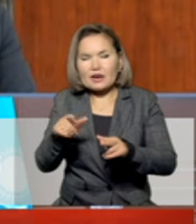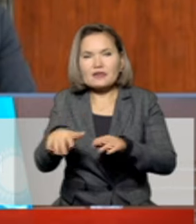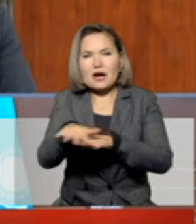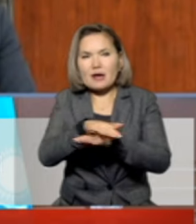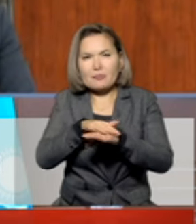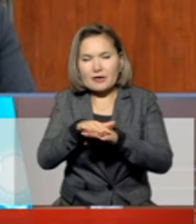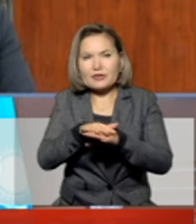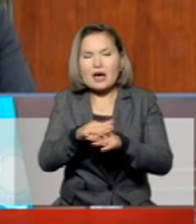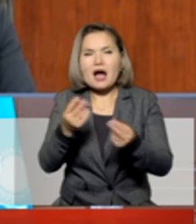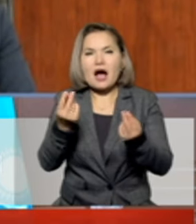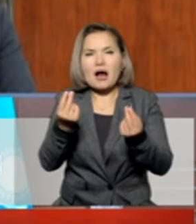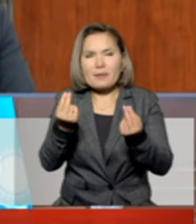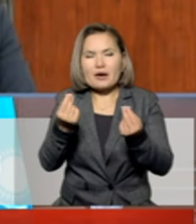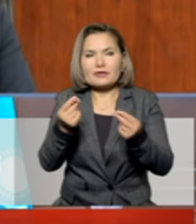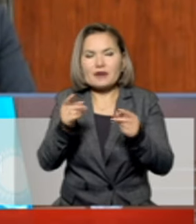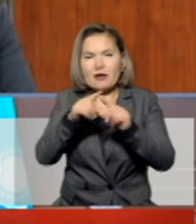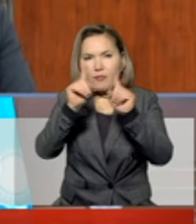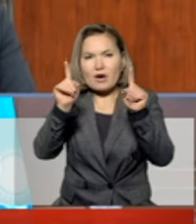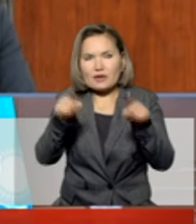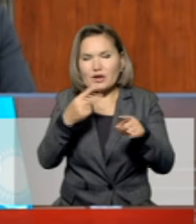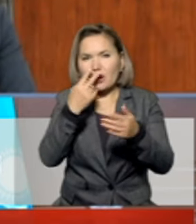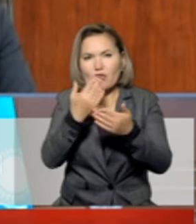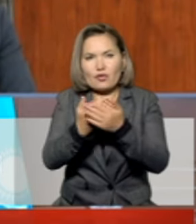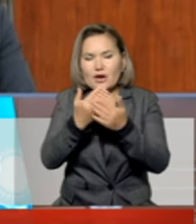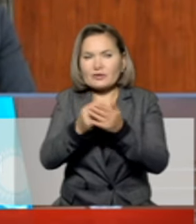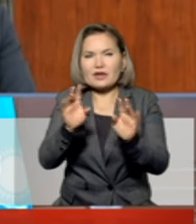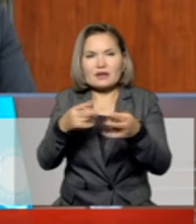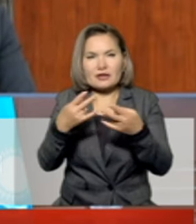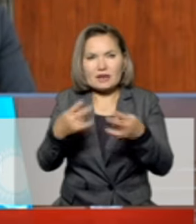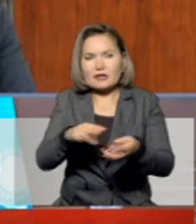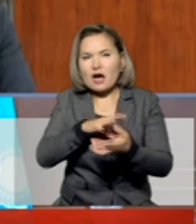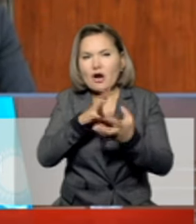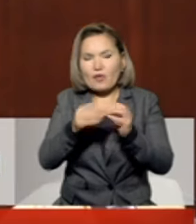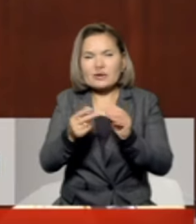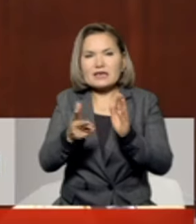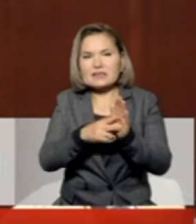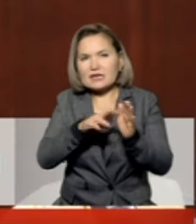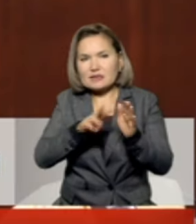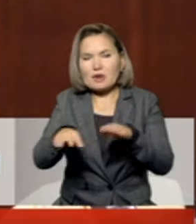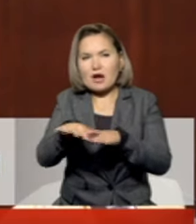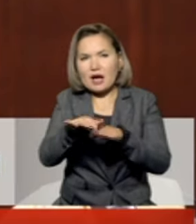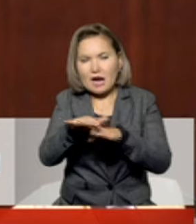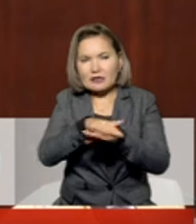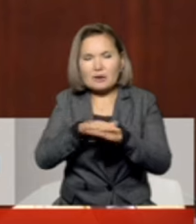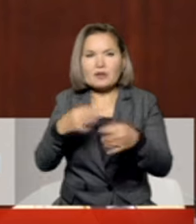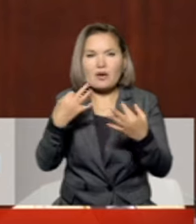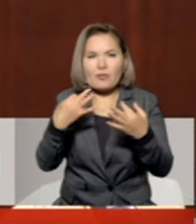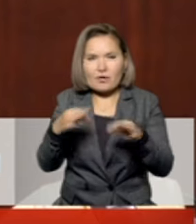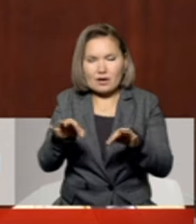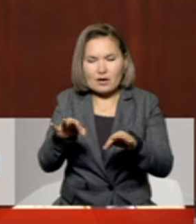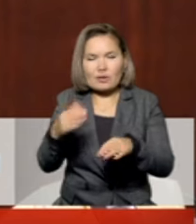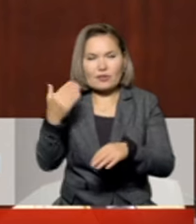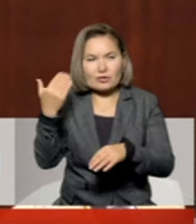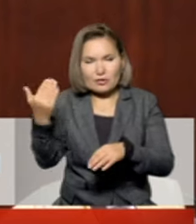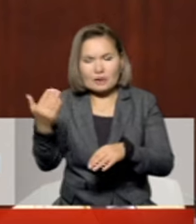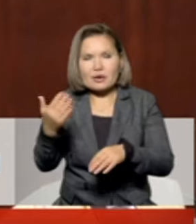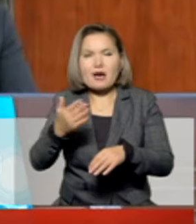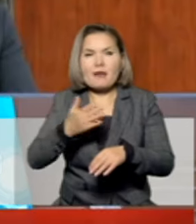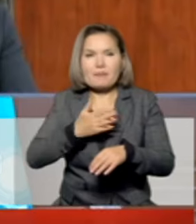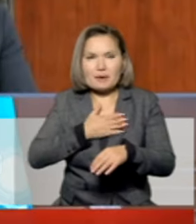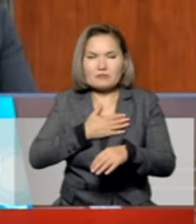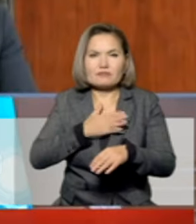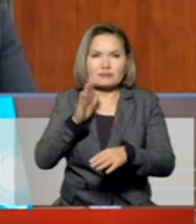санаттарын активтер туралы декларацияларды міндетті түрде тапсырудан босату туралы қаржы министрінің ұсынысын